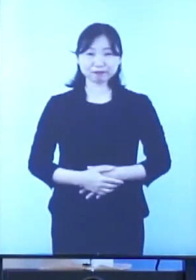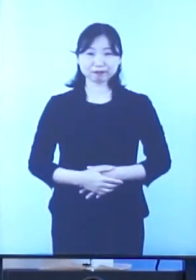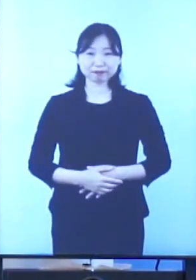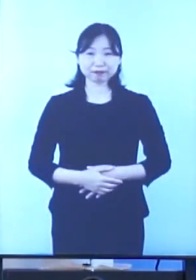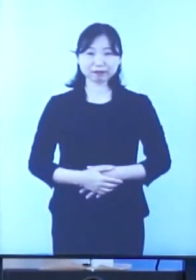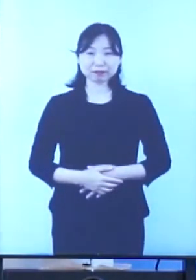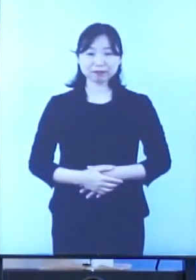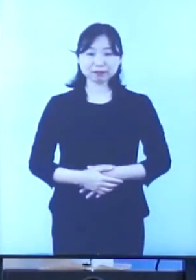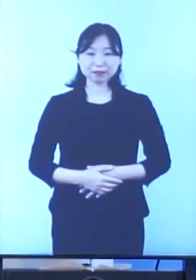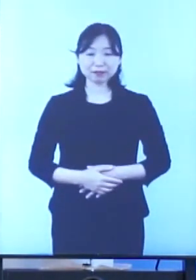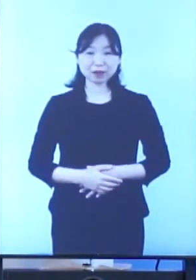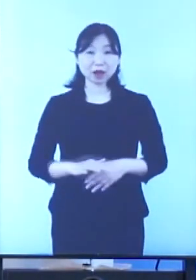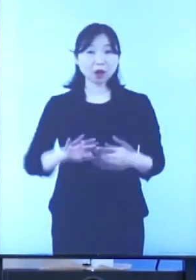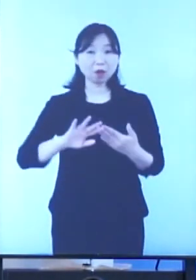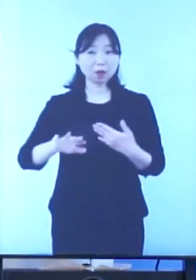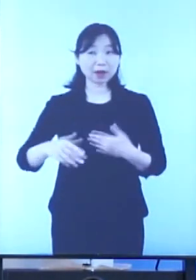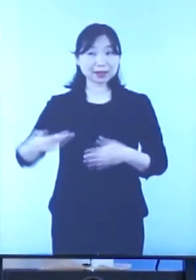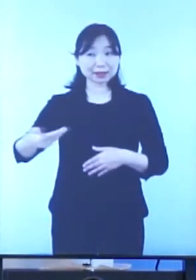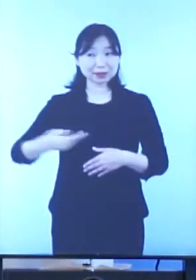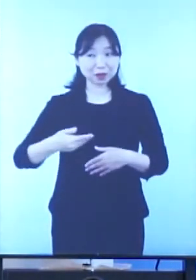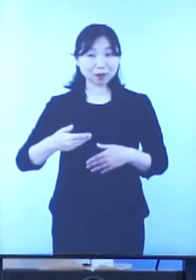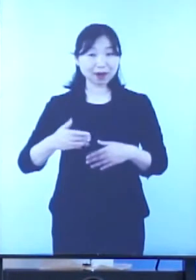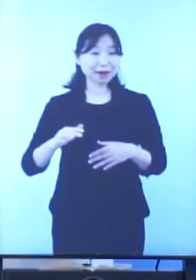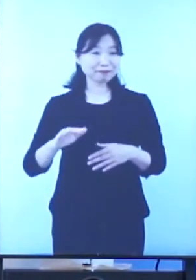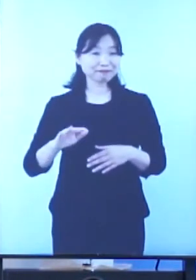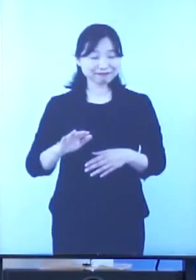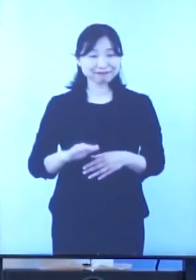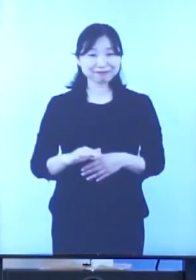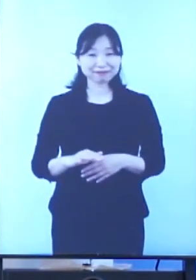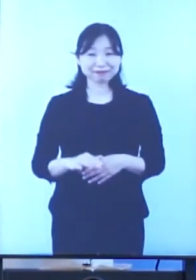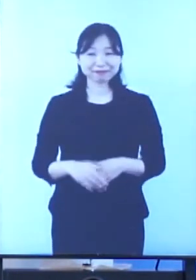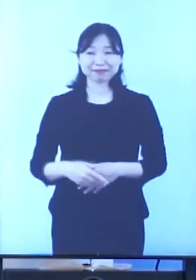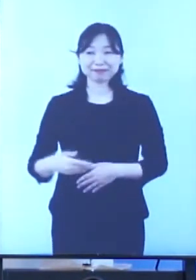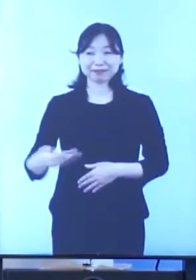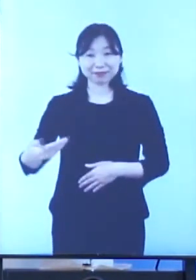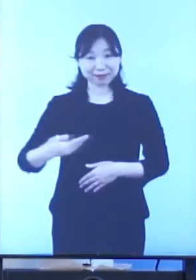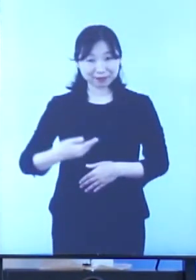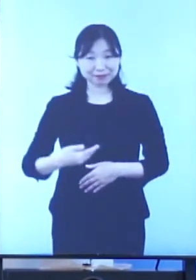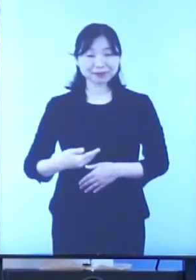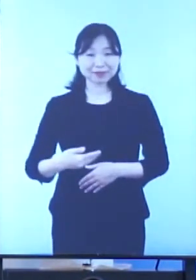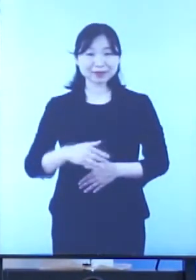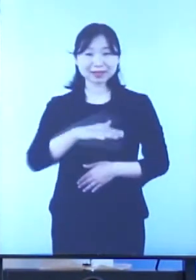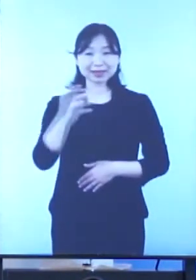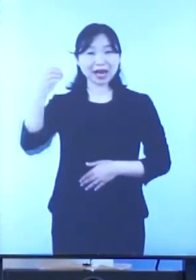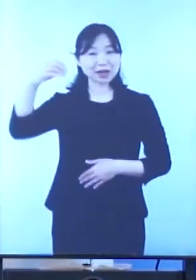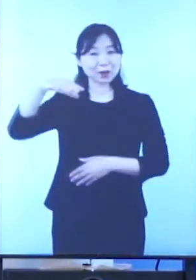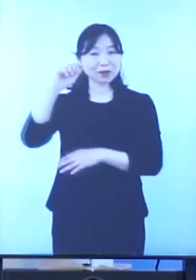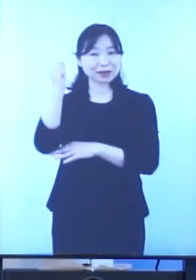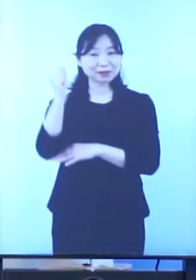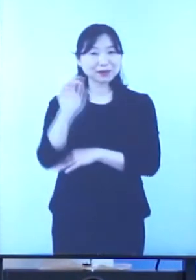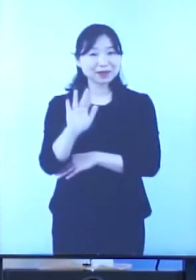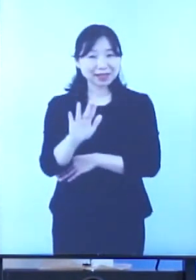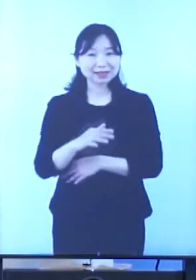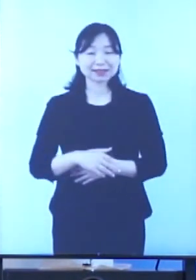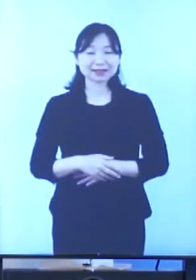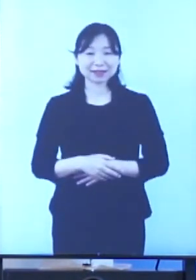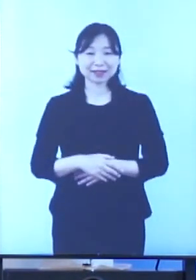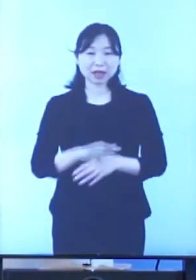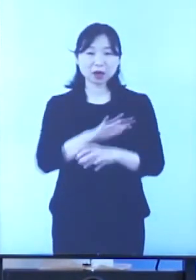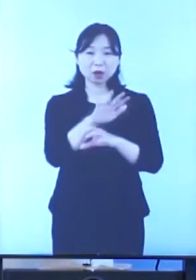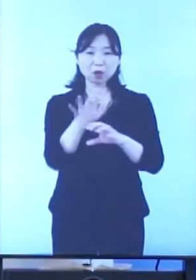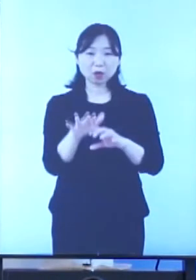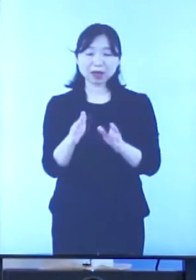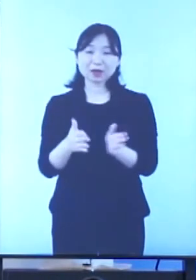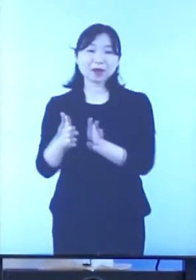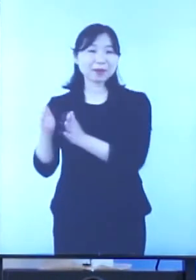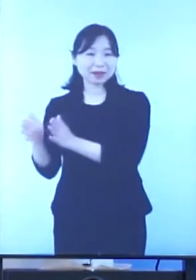他にございますでしょうか。あ、どうぞ。 すみません、山陽新聞の洞井です。はい、こちらもコロナとは別なんですけど、